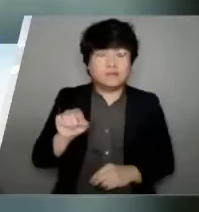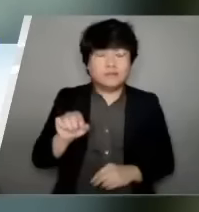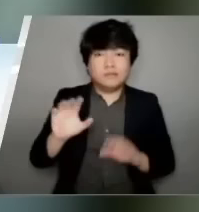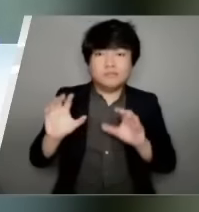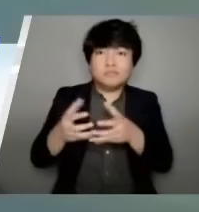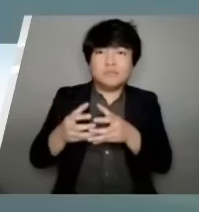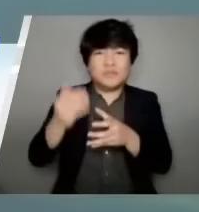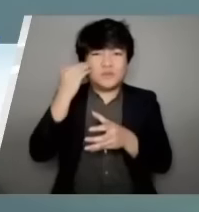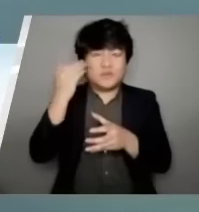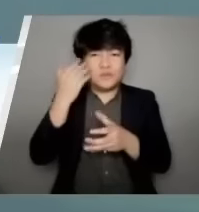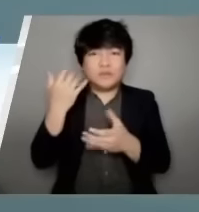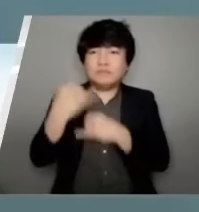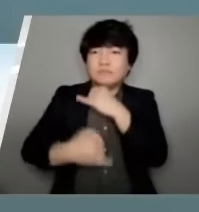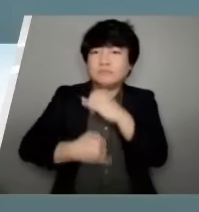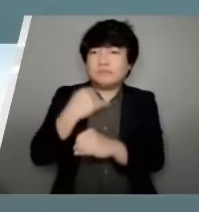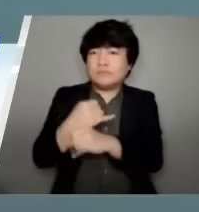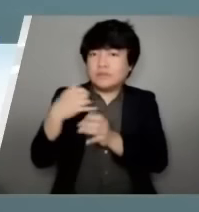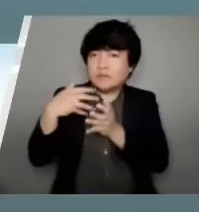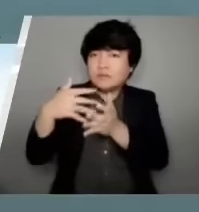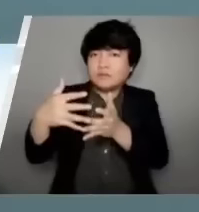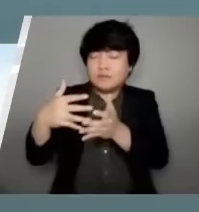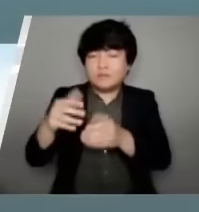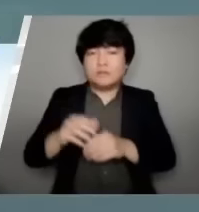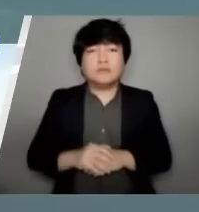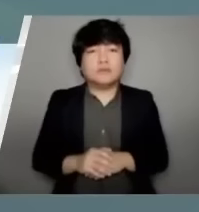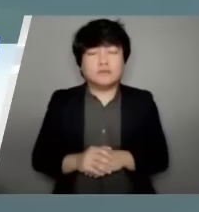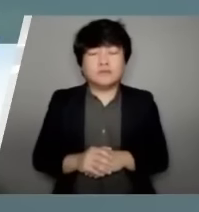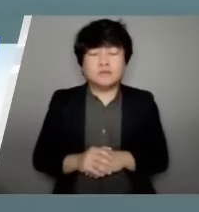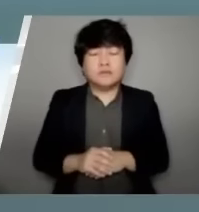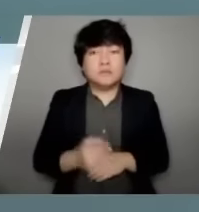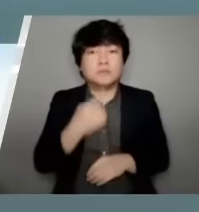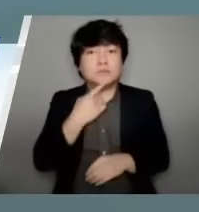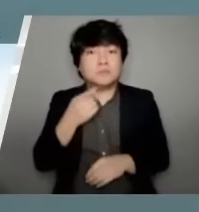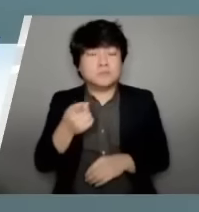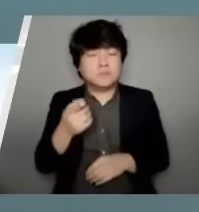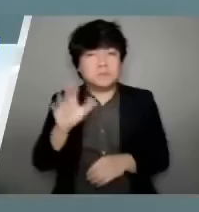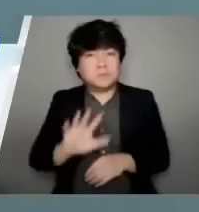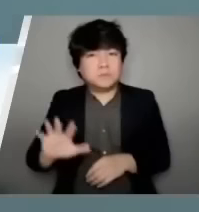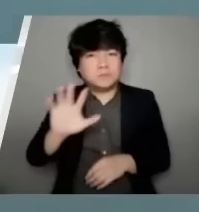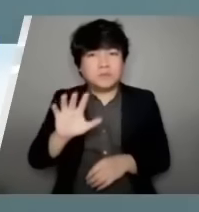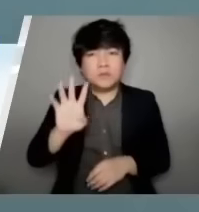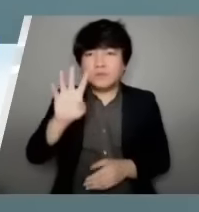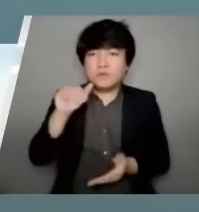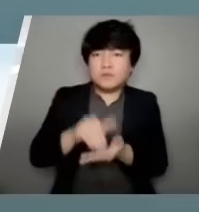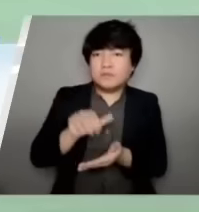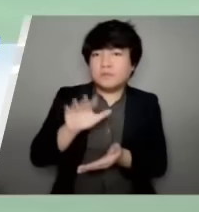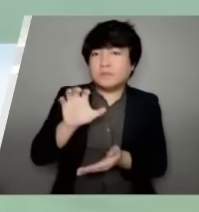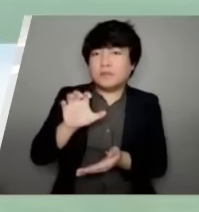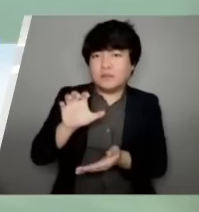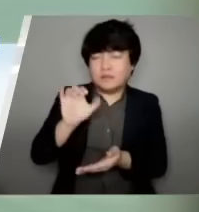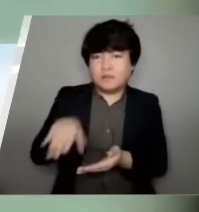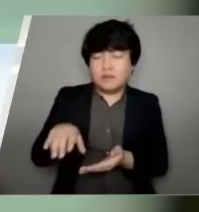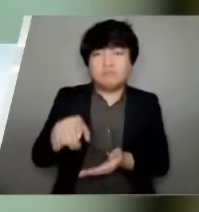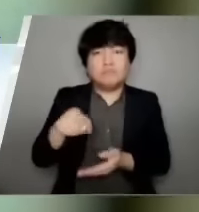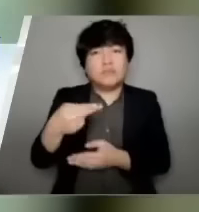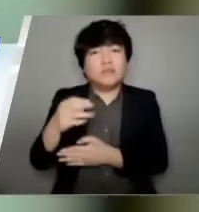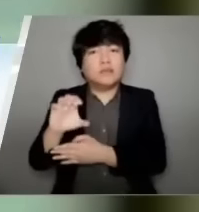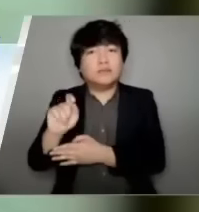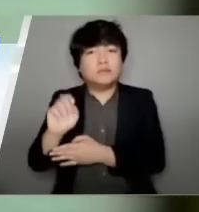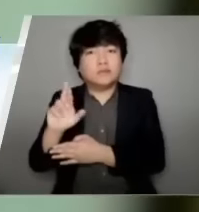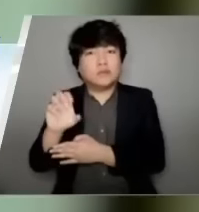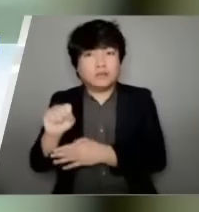and International Studies o MTCSIS, di bababa sa 4,500 na hektarya ng mga coral reef ang nasira